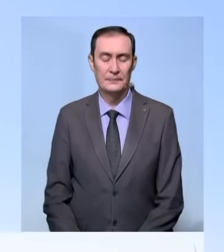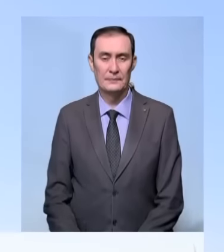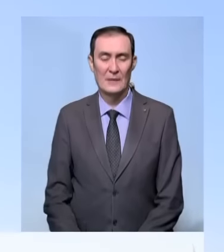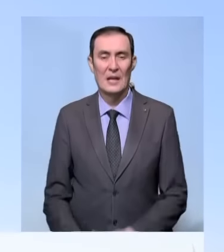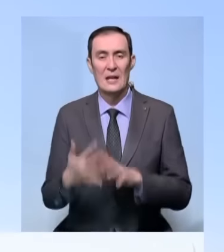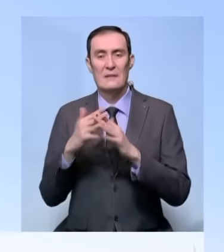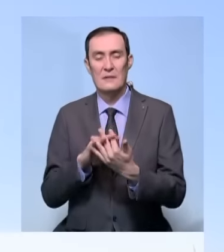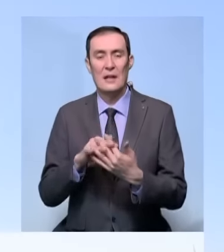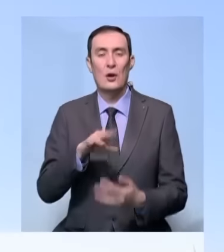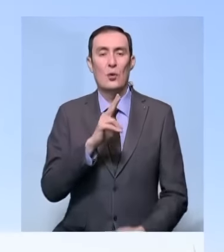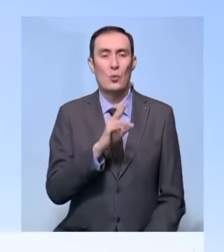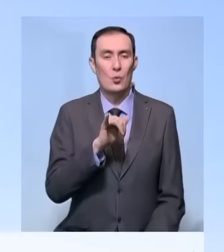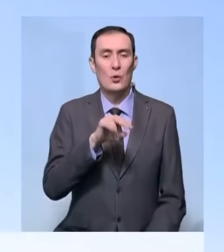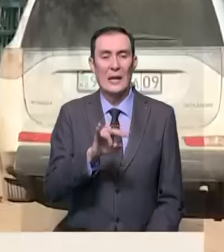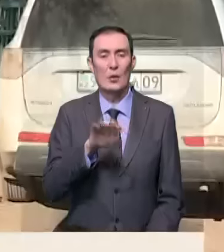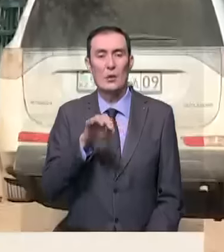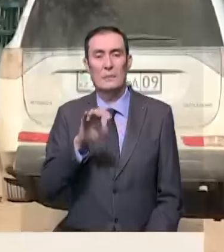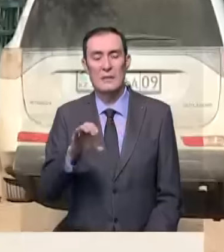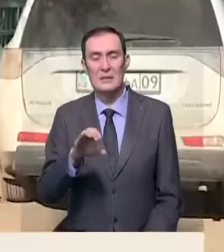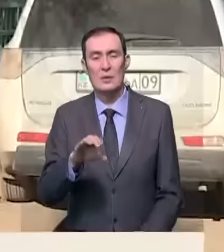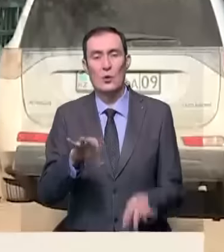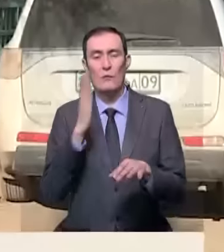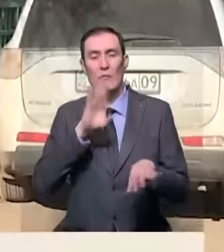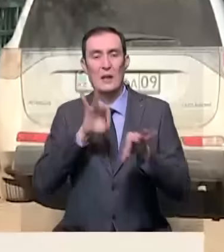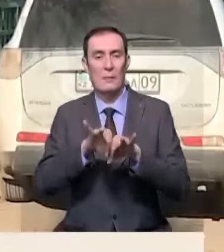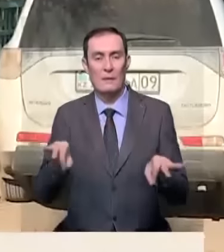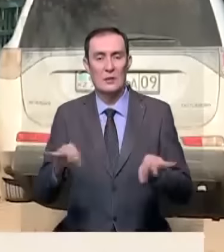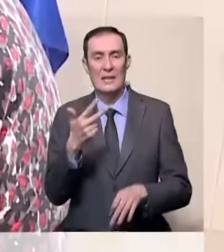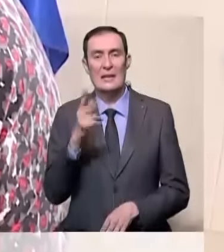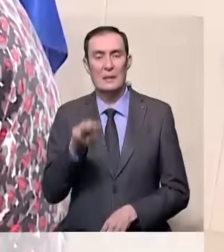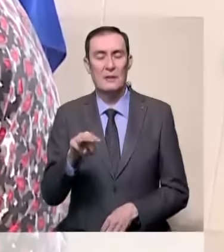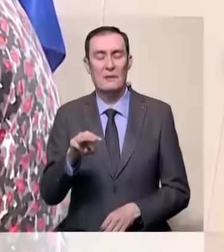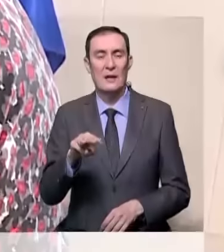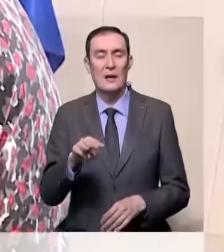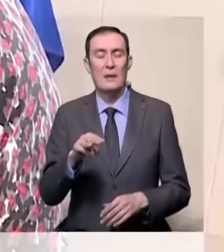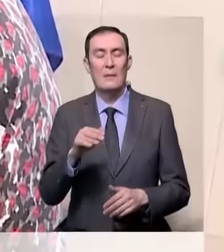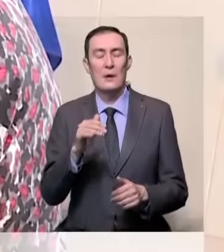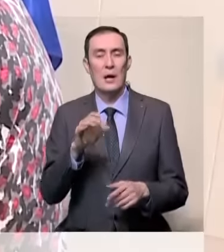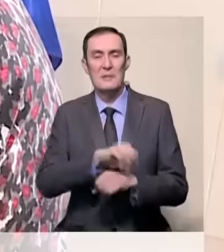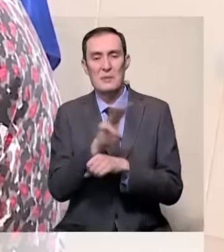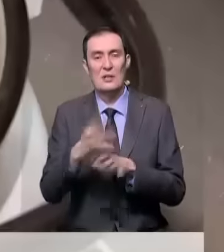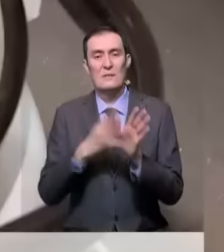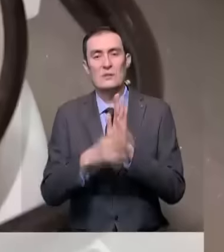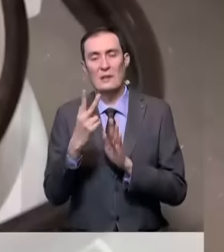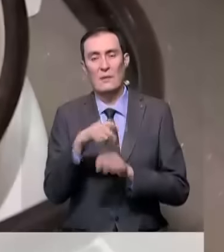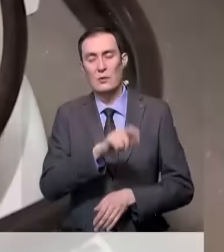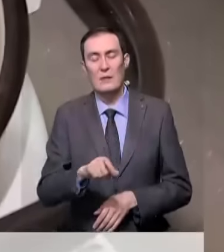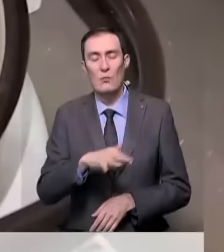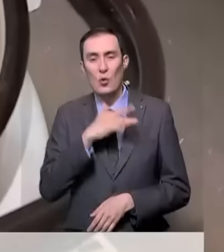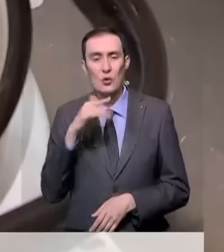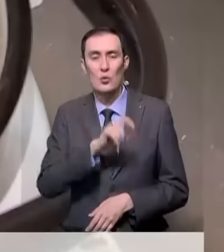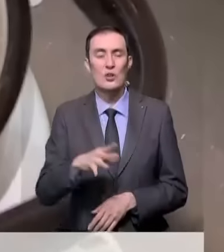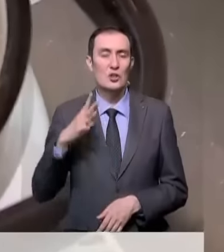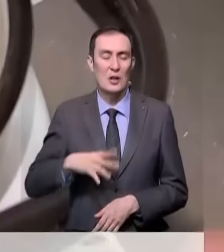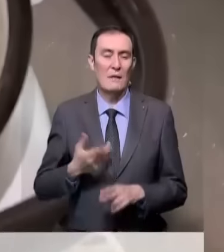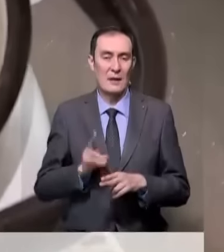В селе Кулан-Утпес новый водопровод протяженностью более 3 километров провели к 92 домам. Целое поколение сельчан выросло в